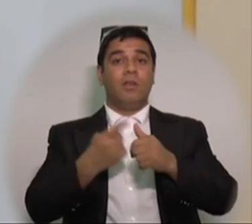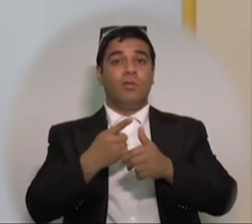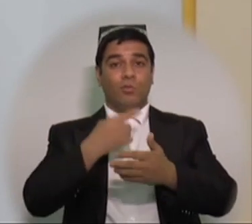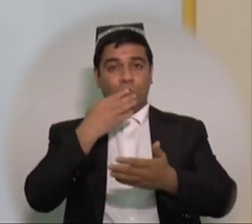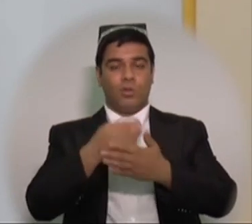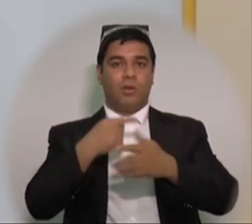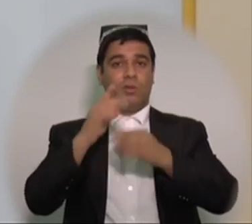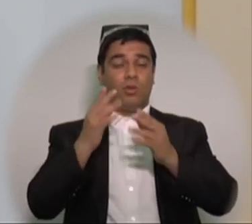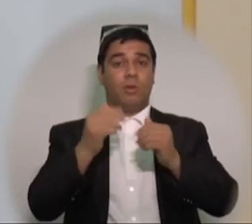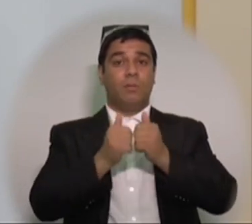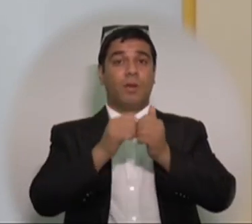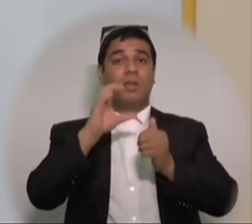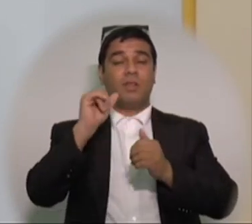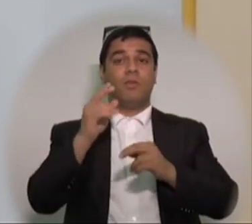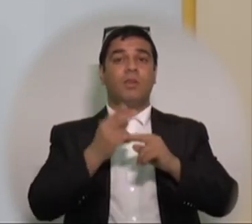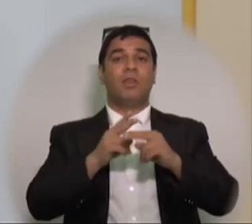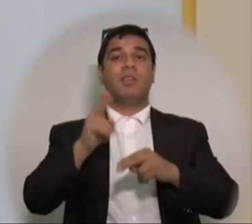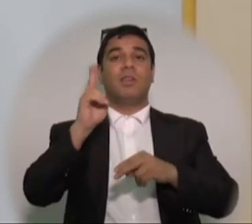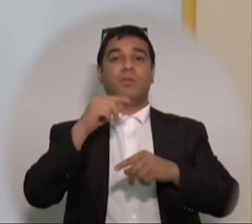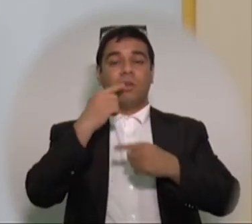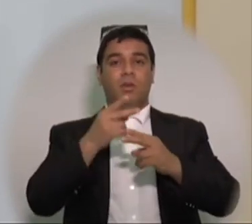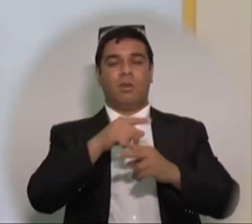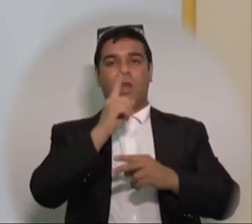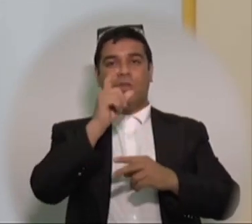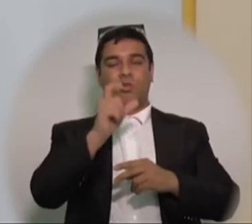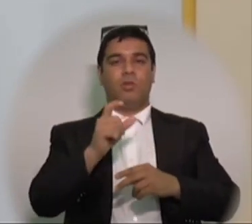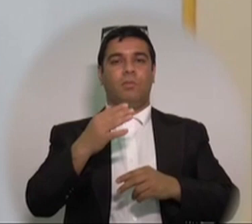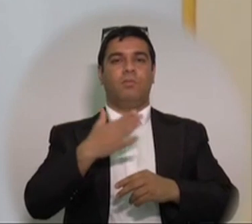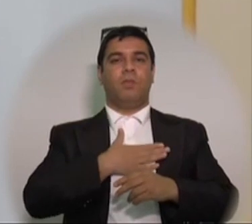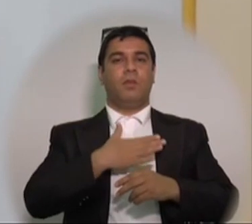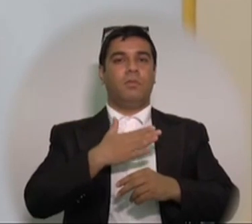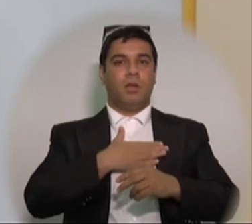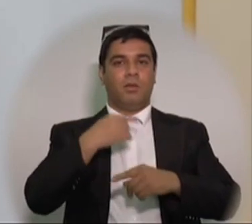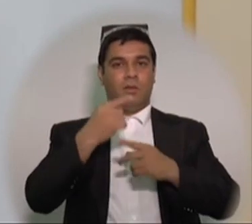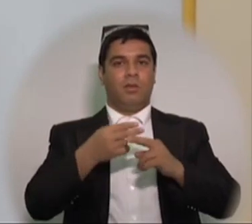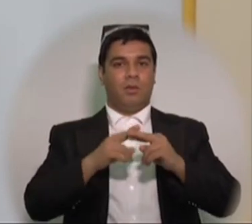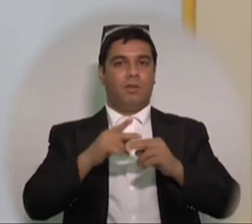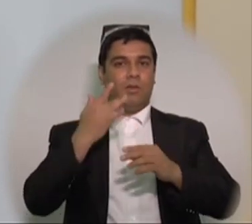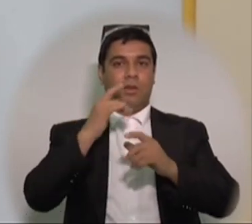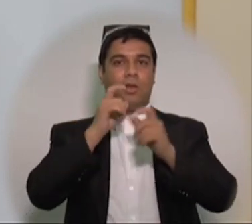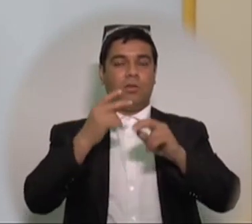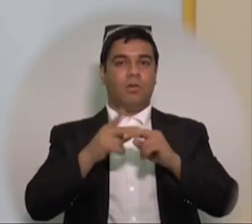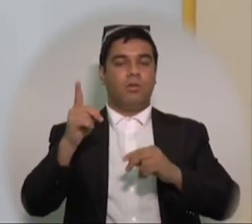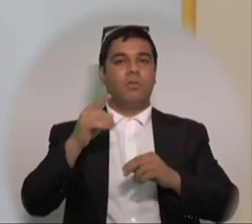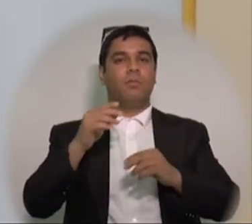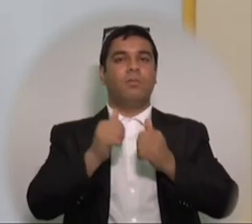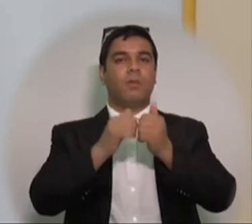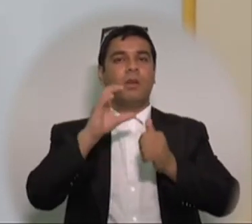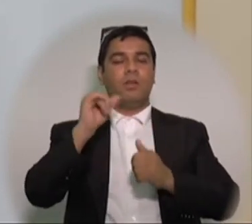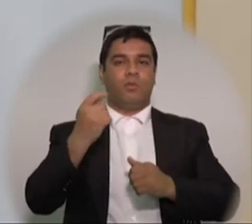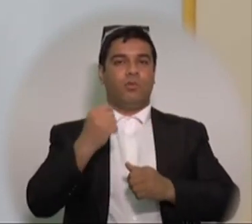Rasul-i Akram aleyhissalatu vesselam'ni birov chaqirib kelganda kim deganlarida men degan. Men deb Rasulullohni achiqlari